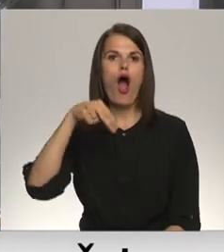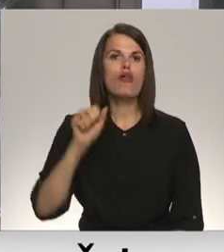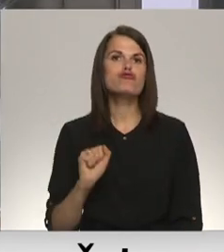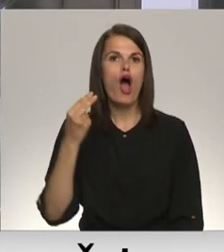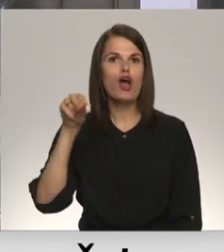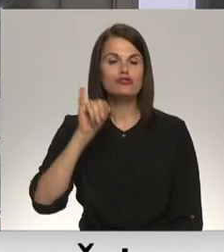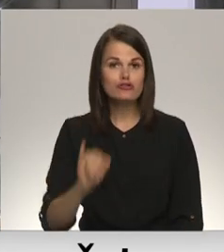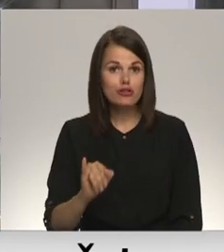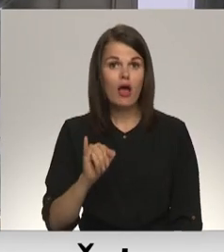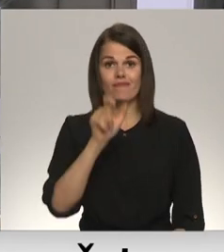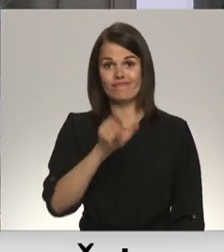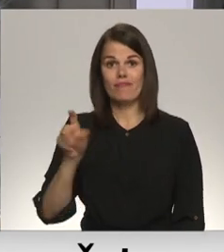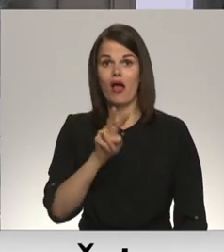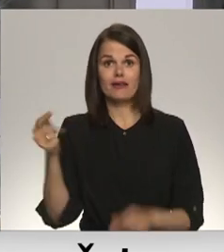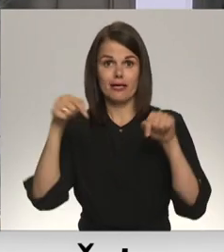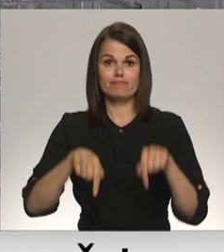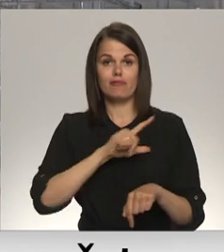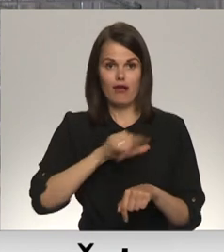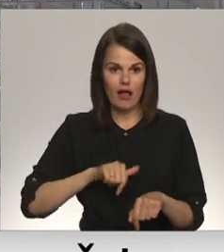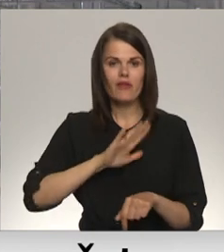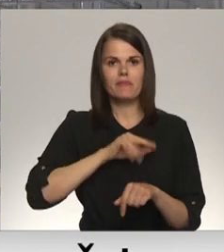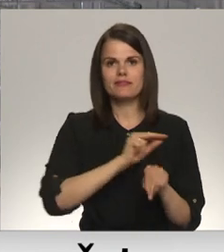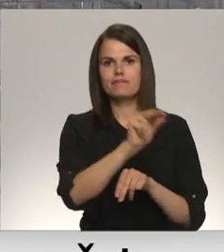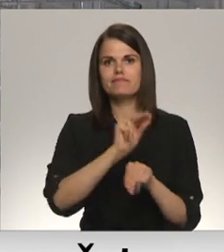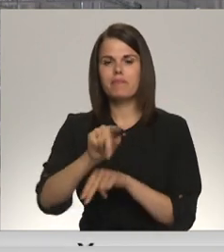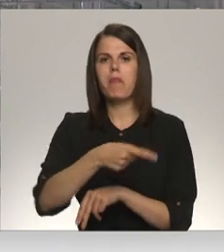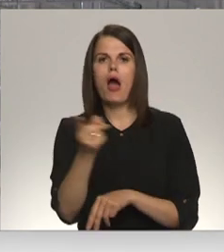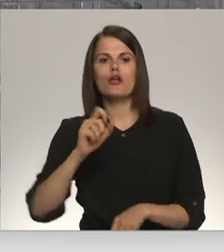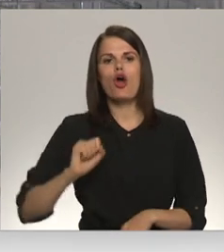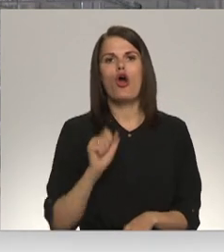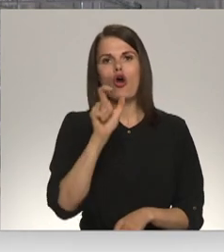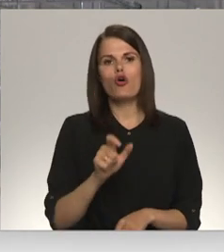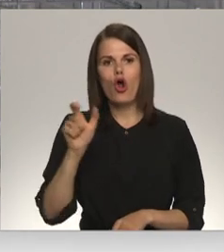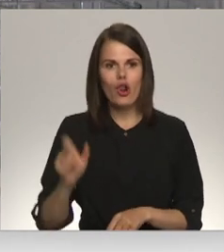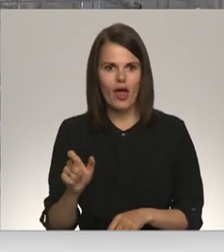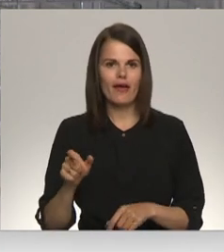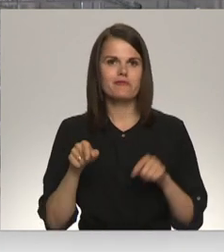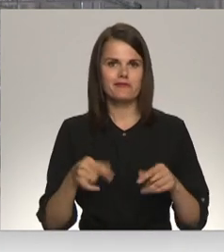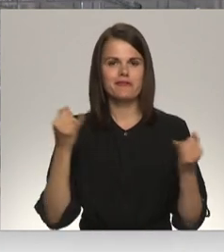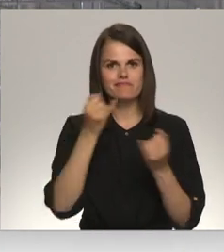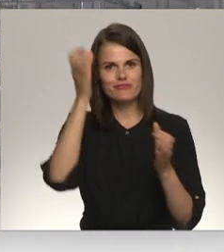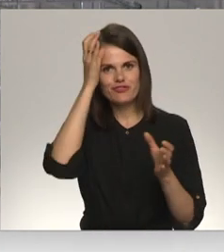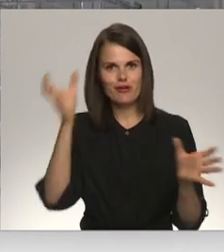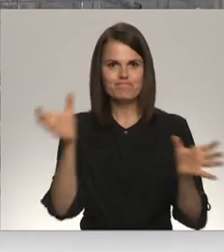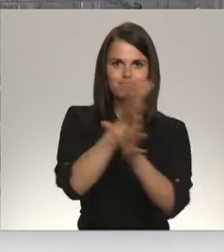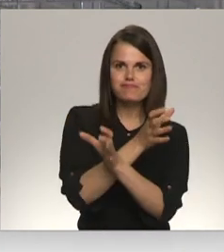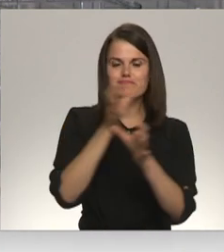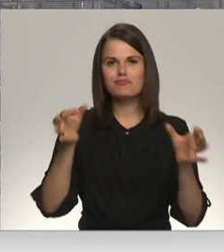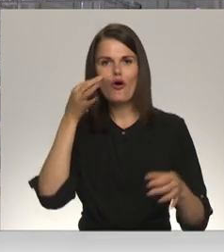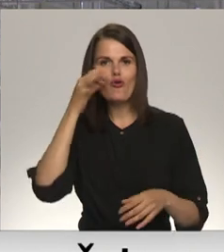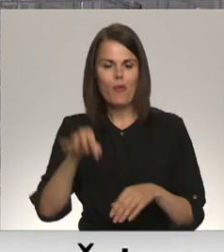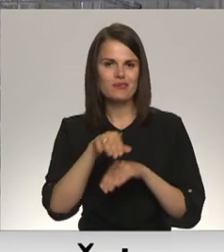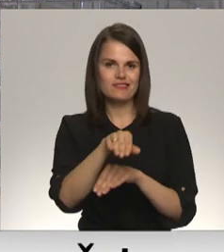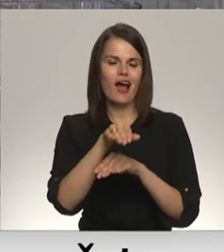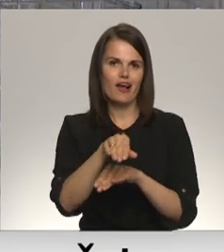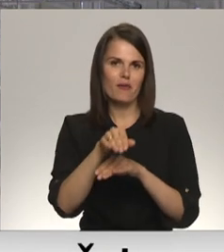pārnāk atpakaļ uz Latviju un apmāc jau pārējos kolēģus, kurus mēs uzņemsim savā kolektīvā. Tā kā tā zināšana un kompetences